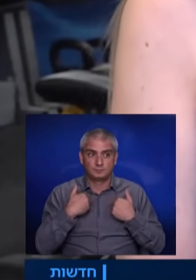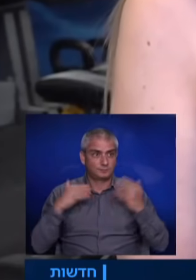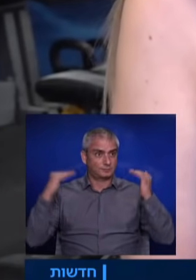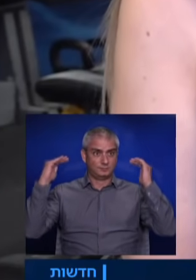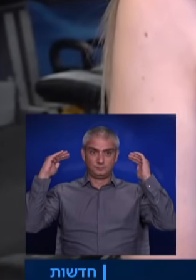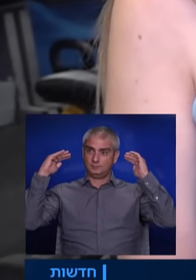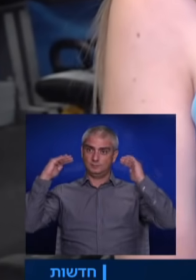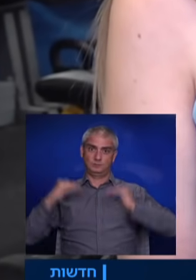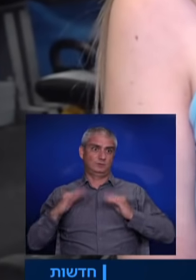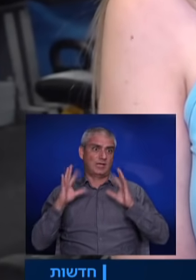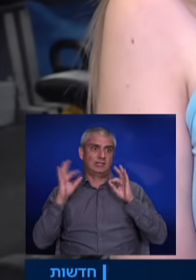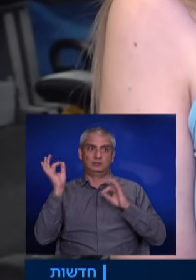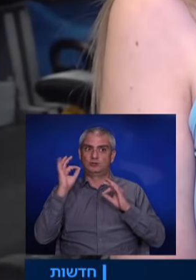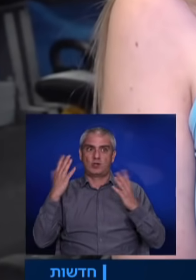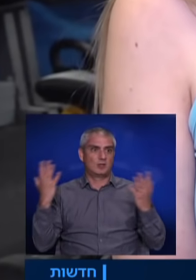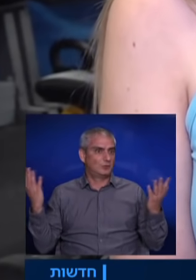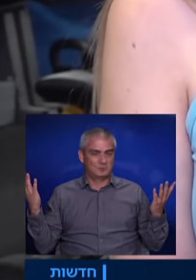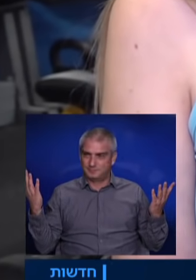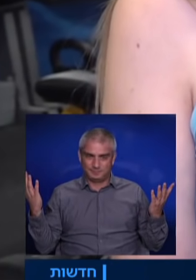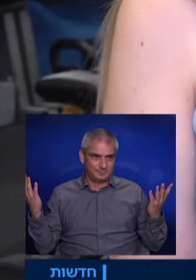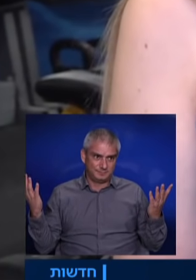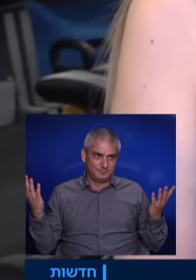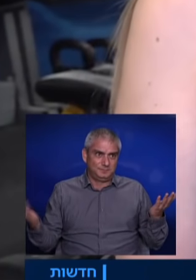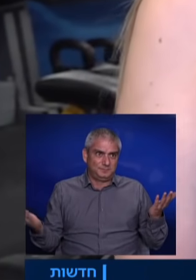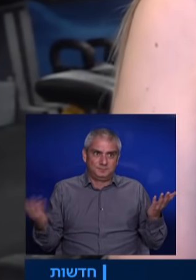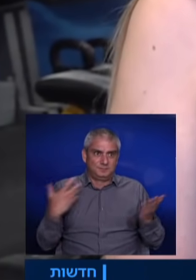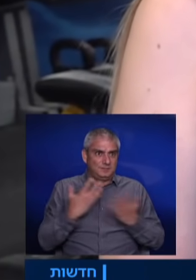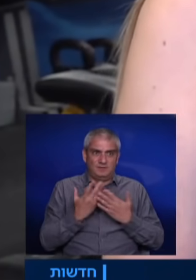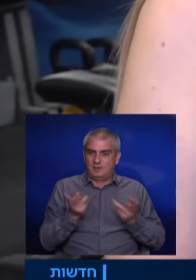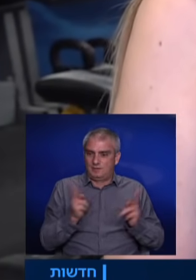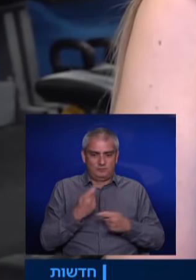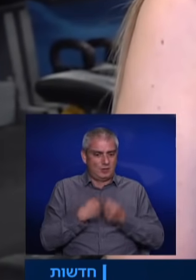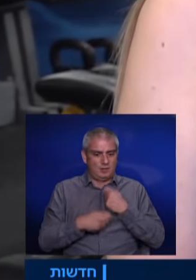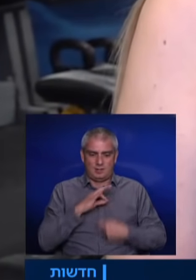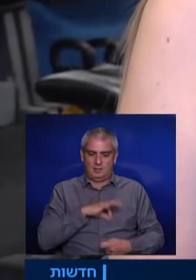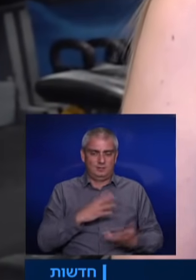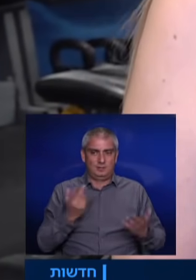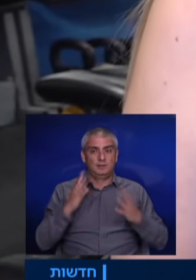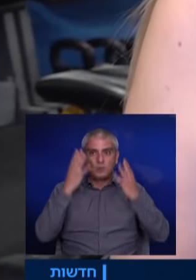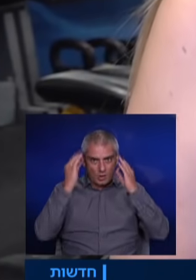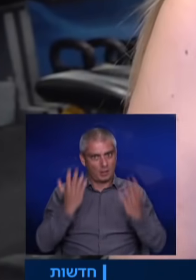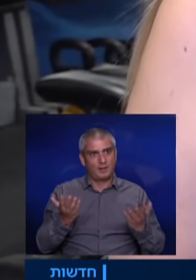שלנו ירד בעשרות אחוזים, אז בעצם אין לזה שום התכנות כלכלית. אז עם כל הכבוד